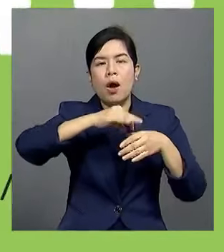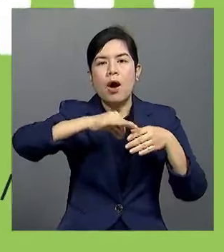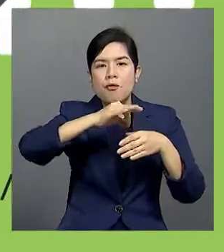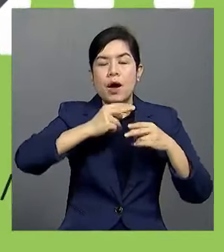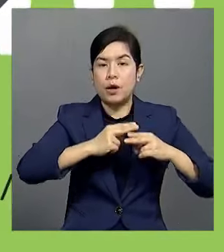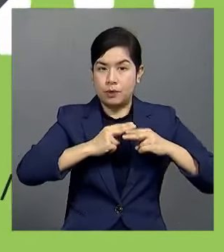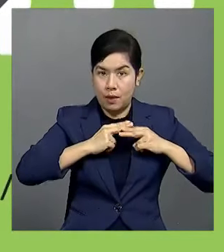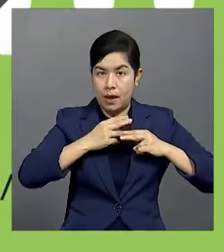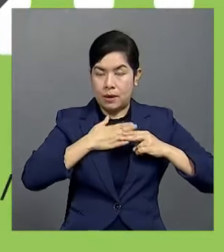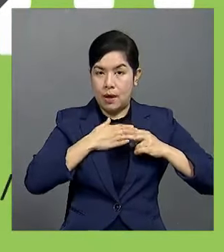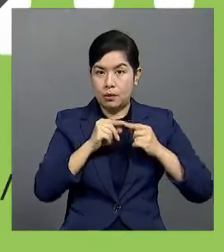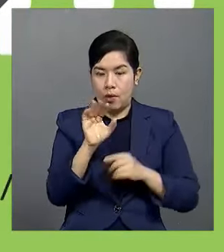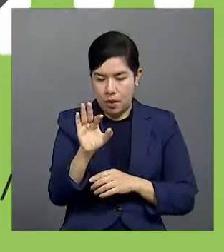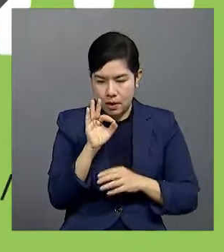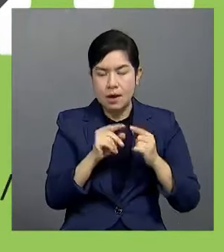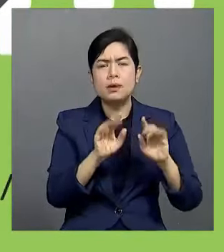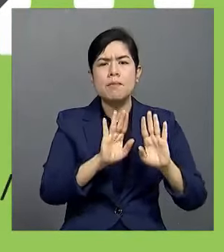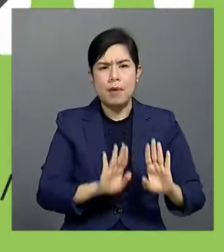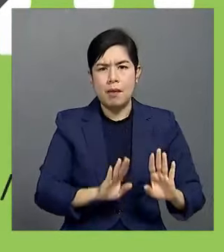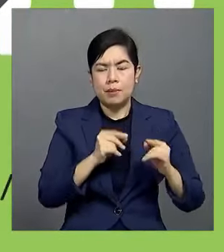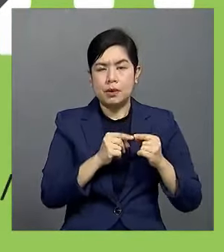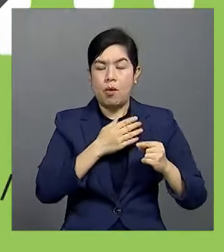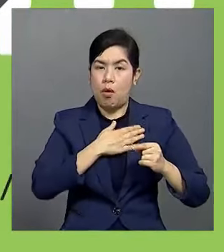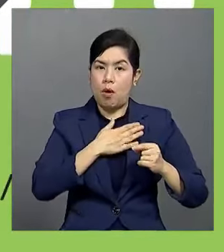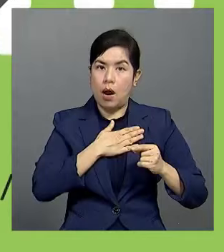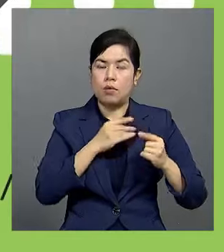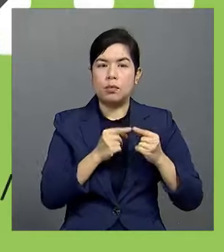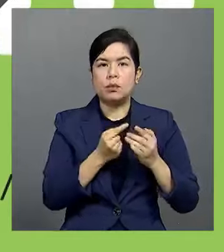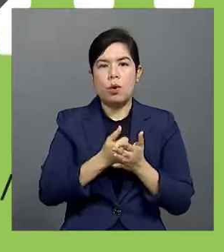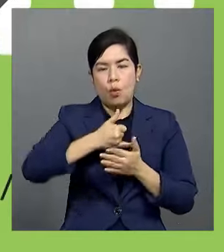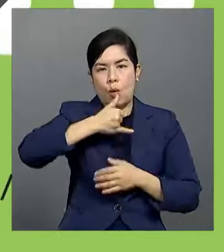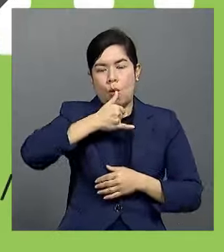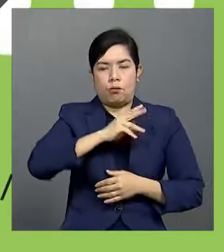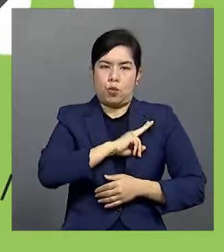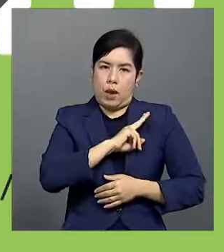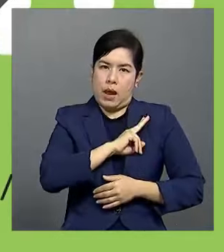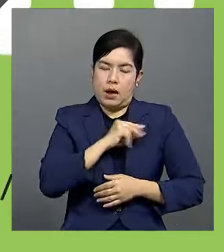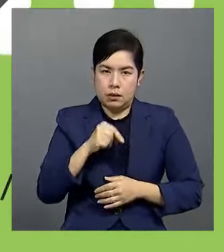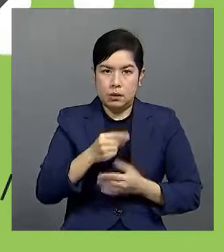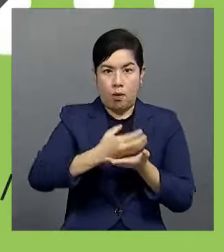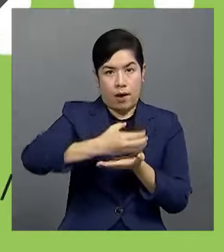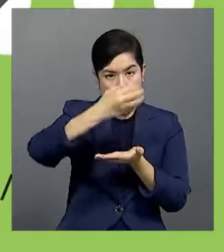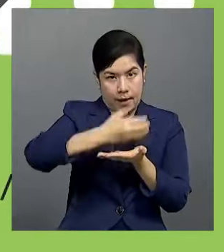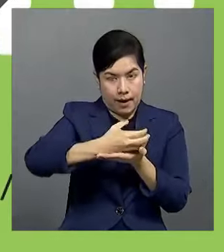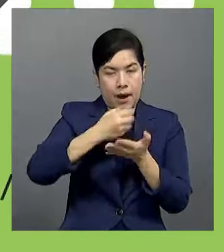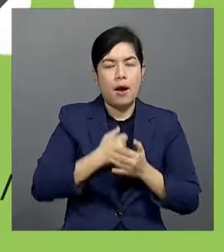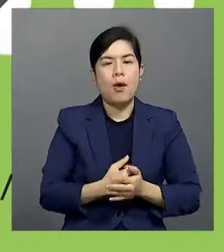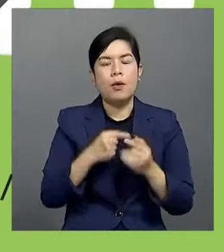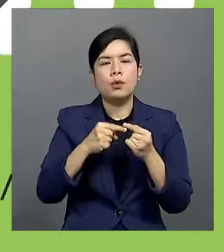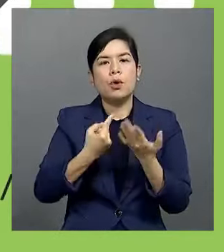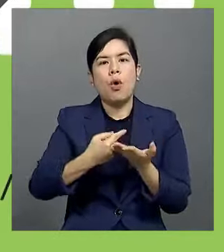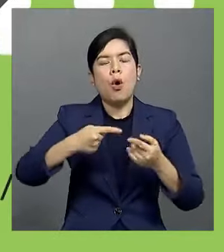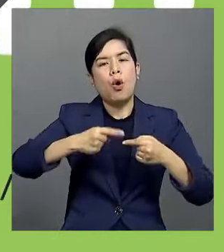นะที่เป็นมิตรกับสิ่งแวดล้อมคือพกหลอดใช้ซ้ำพกแก้วน้ำพกถุงผ้าเ